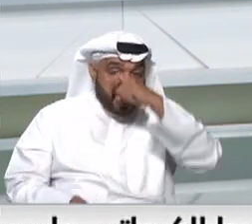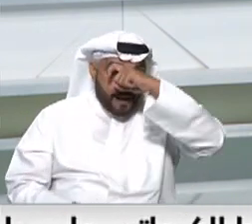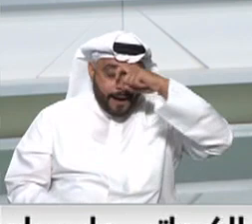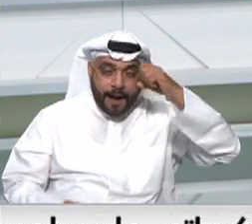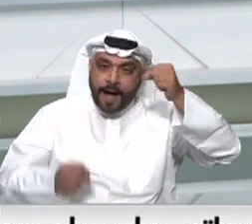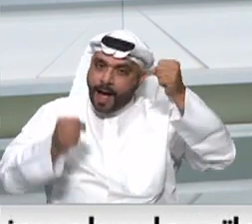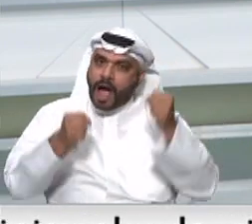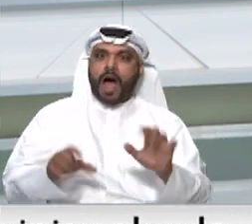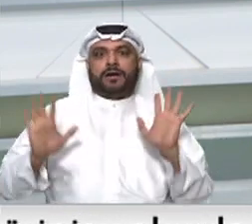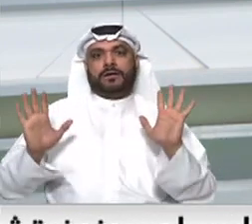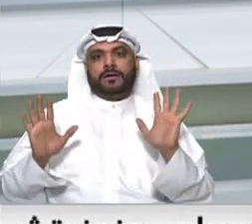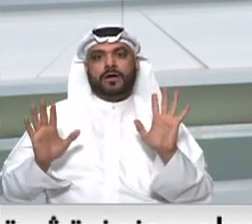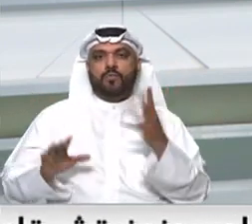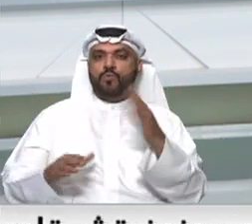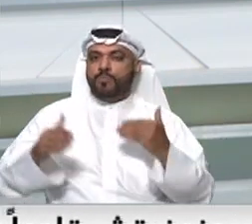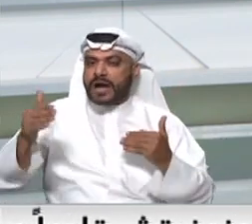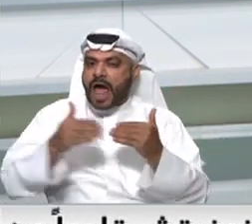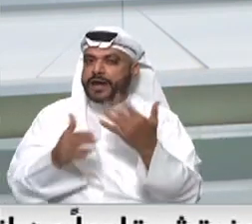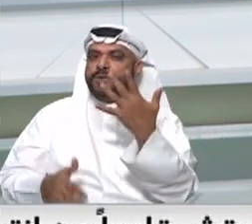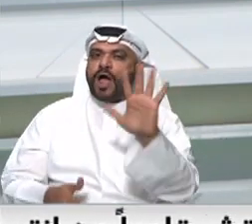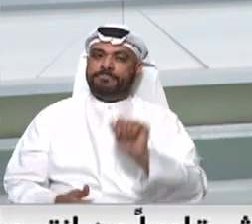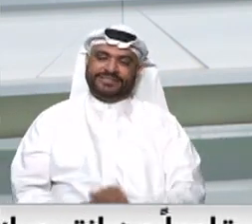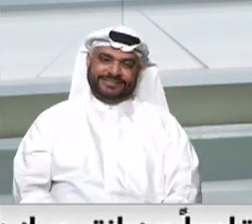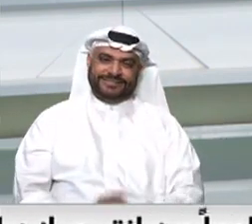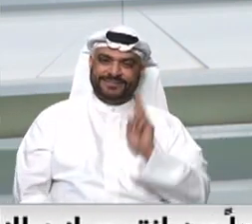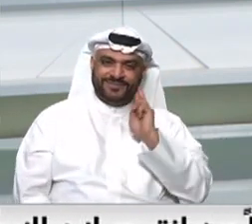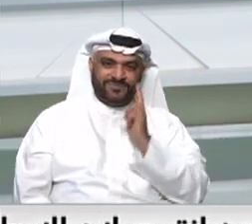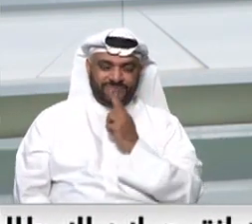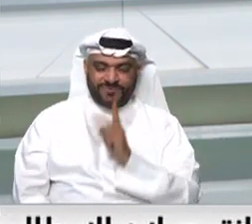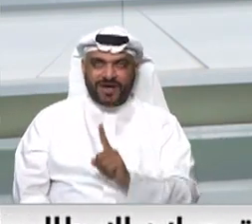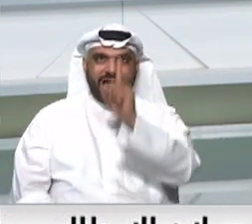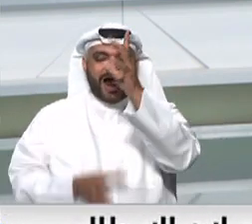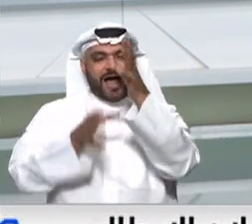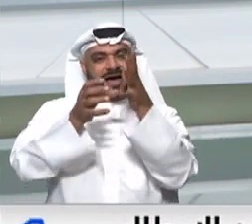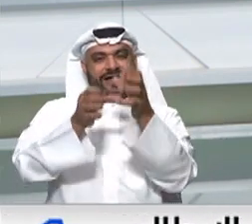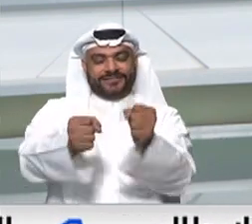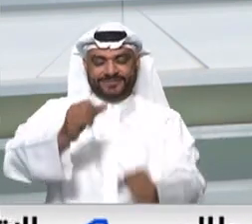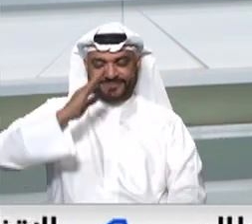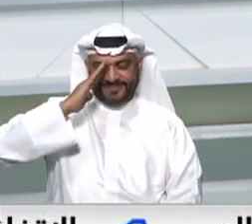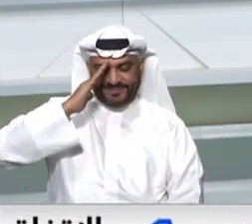المعتاد مستمر ويانا نشرتنا الجويه تنتهي والان نعود للطرف الاخر من الاستديو لاستكمال النشره